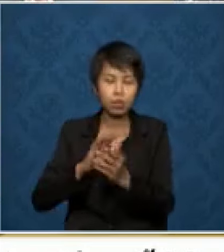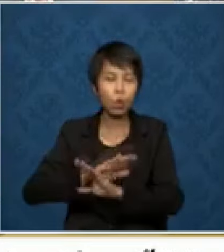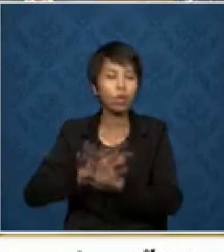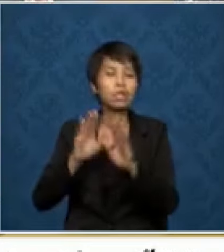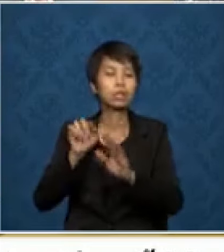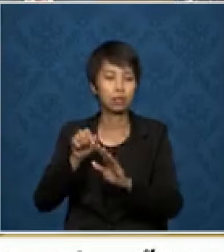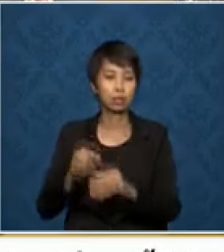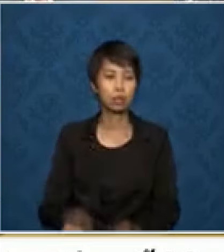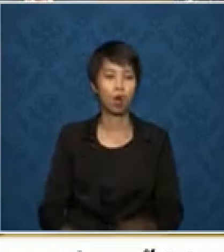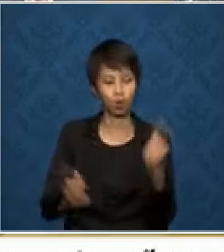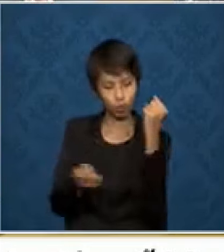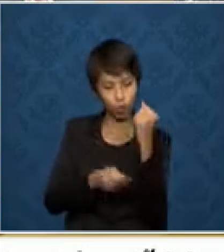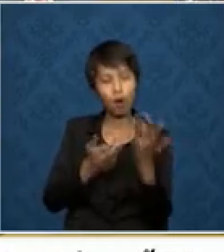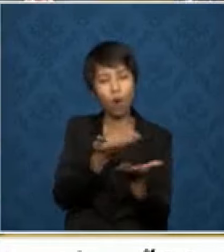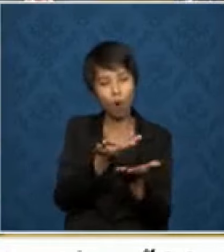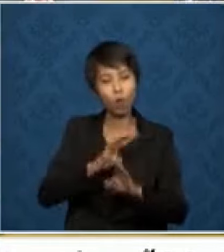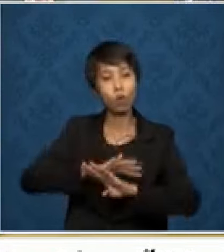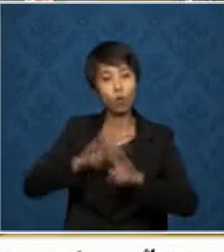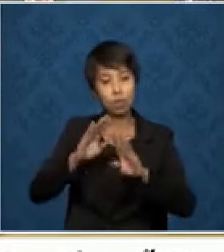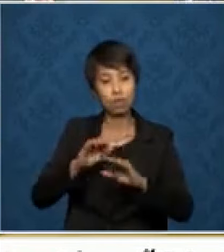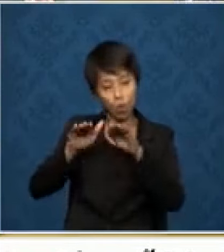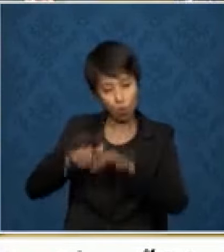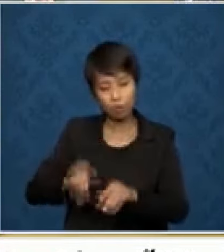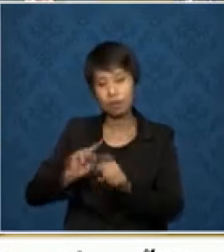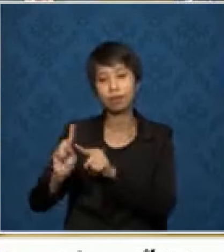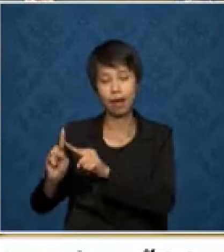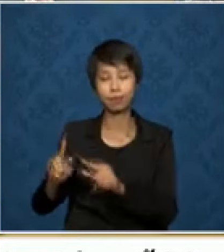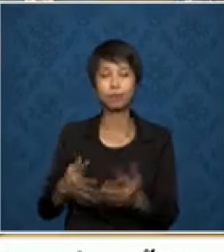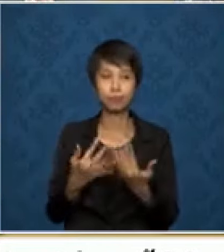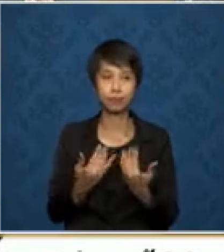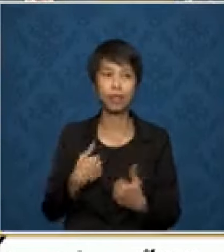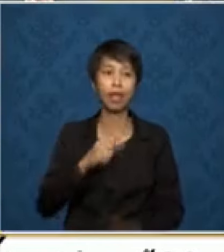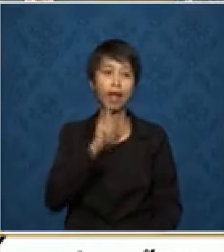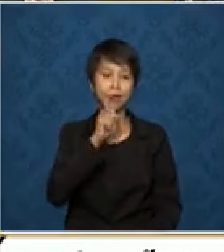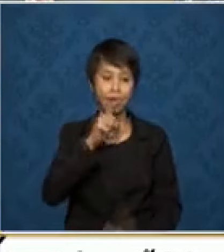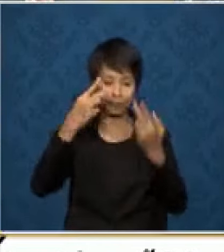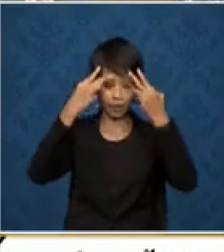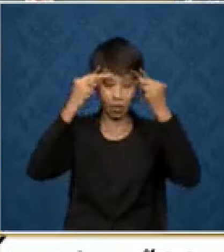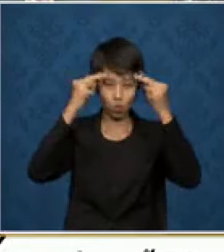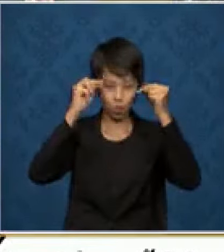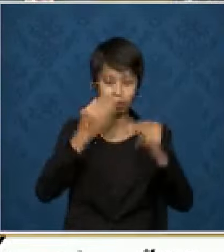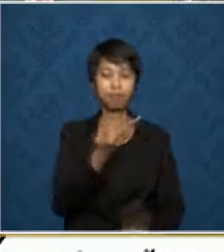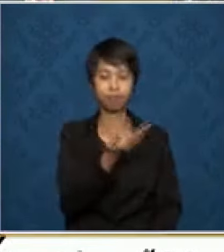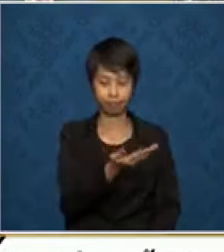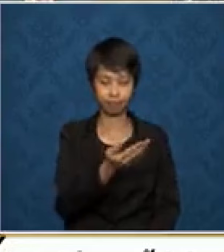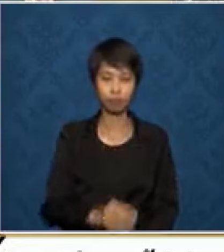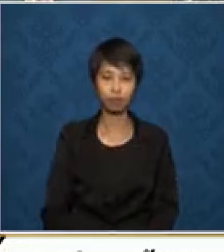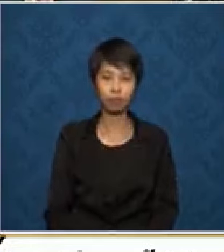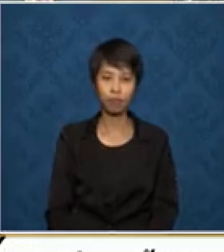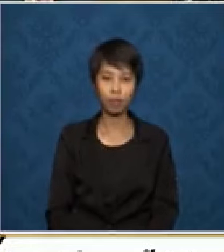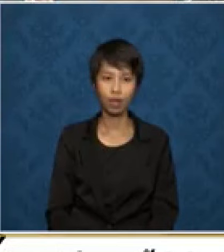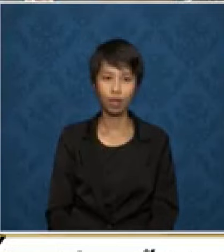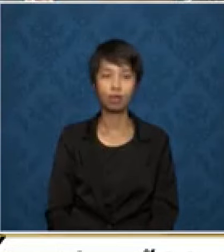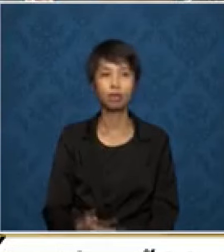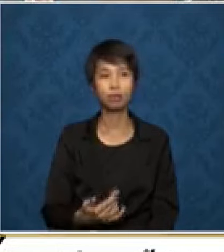ขอถามนายกรัฐมนตรีในฐานะผู้คุมเสียงข้างมากในสภาผม